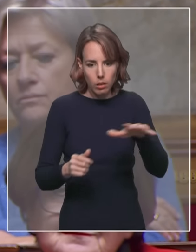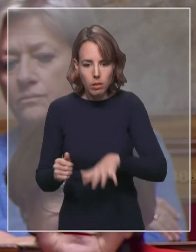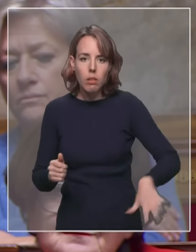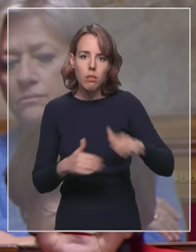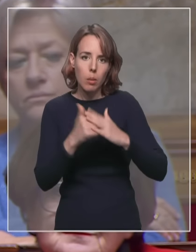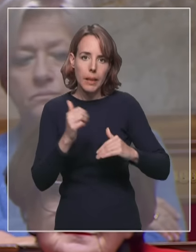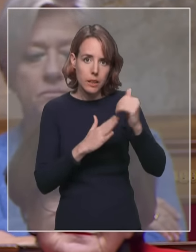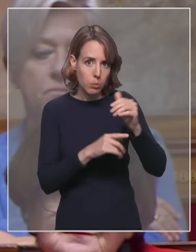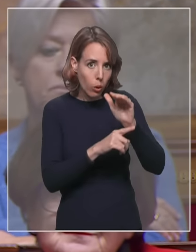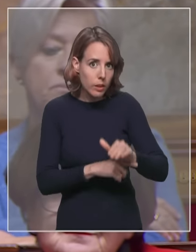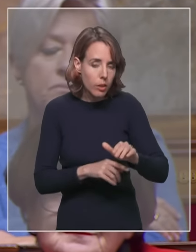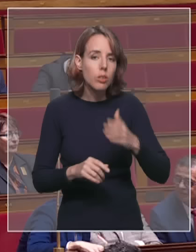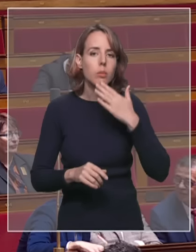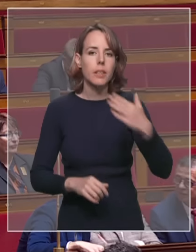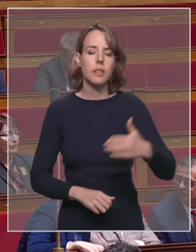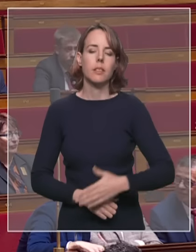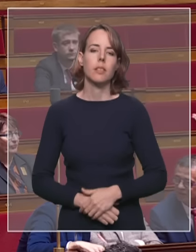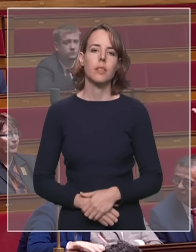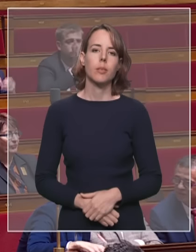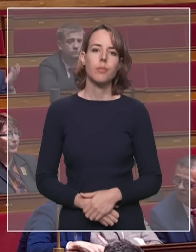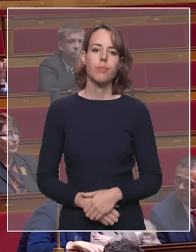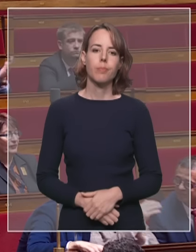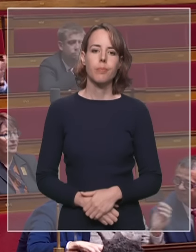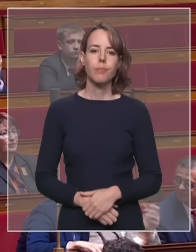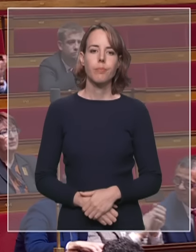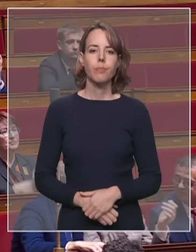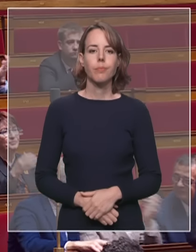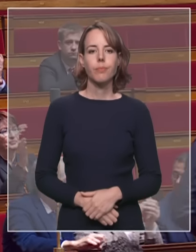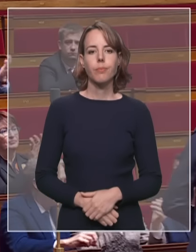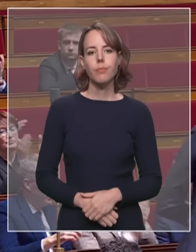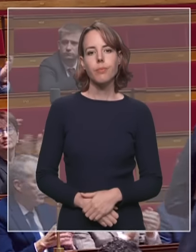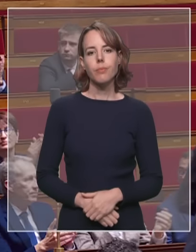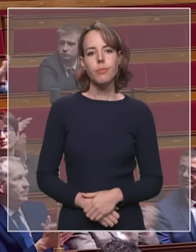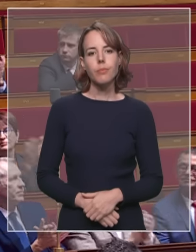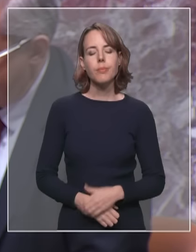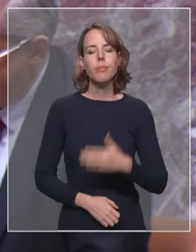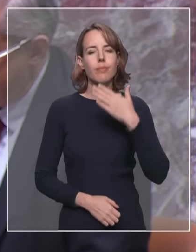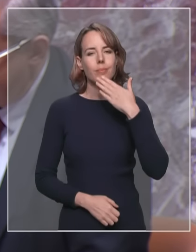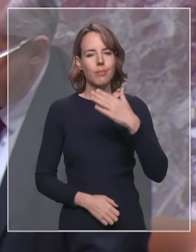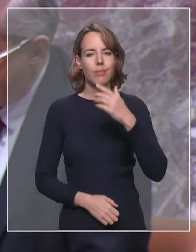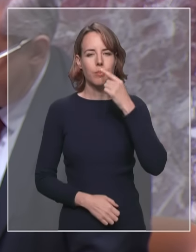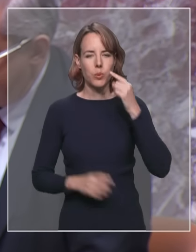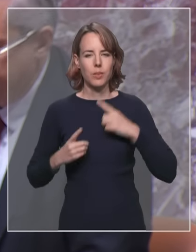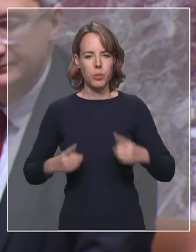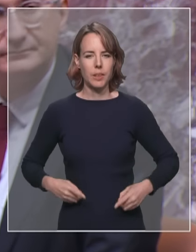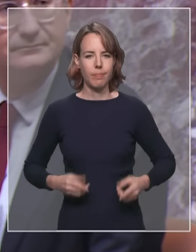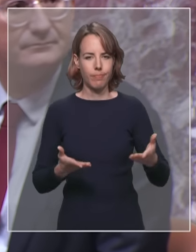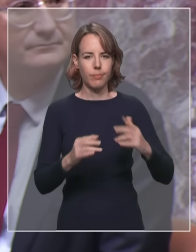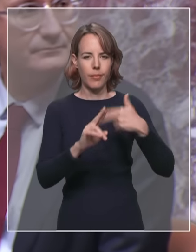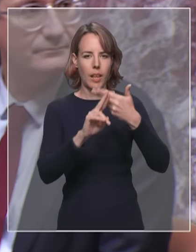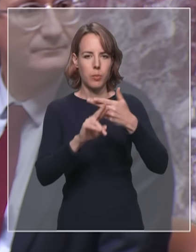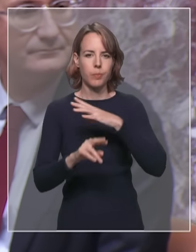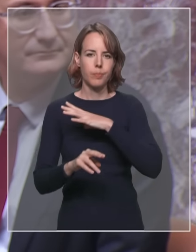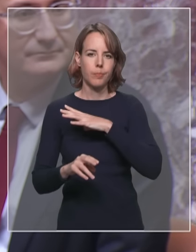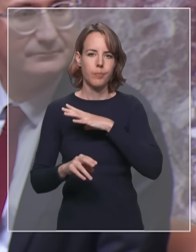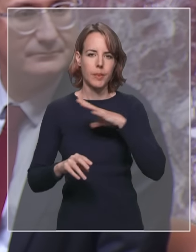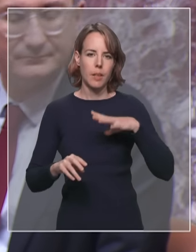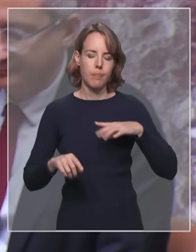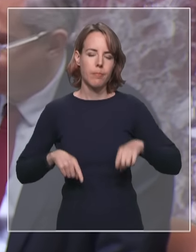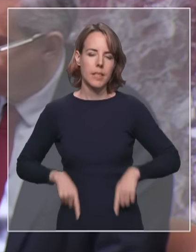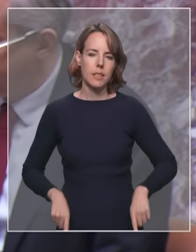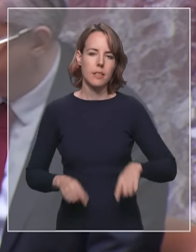filières en danger? Je vous remercie. Merci beaucoup, Monsieur le député. La parole est à Madame Annie Genevard, ministre en